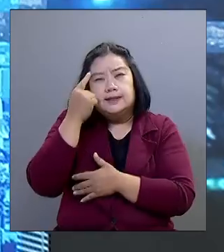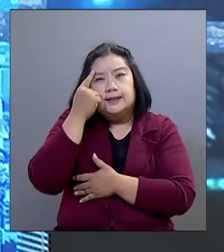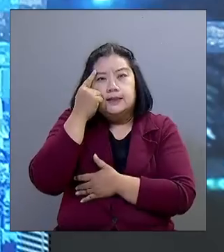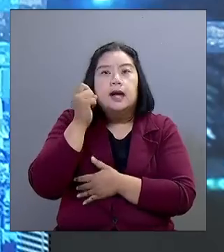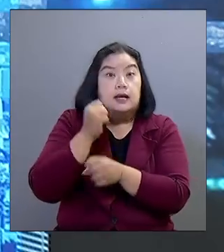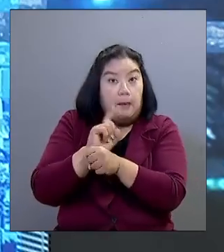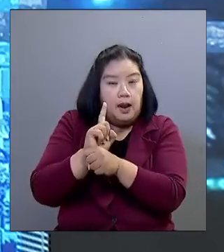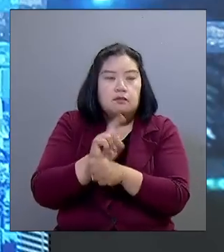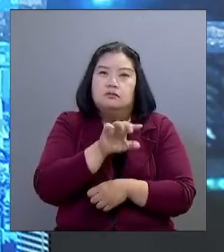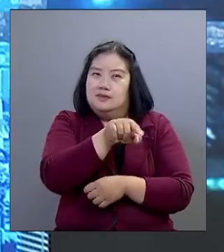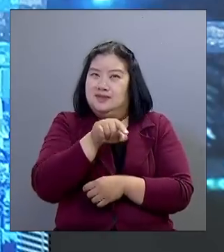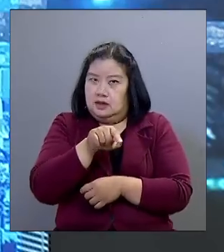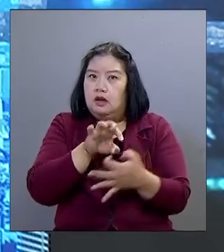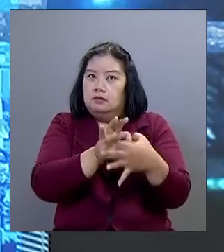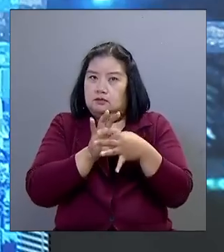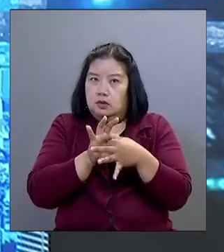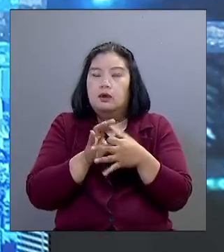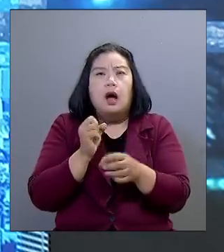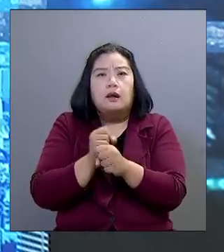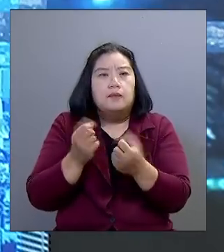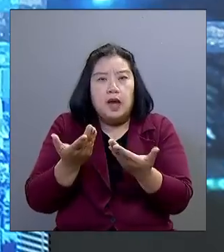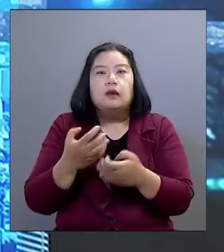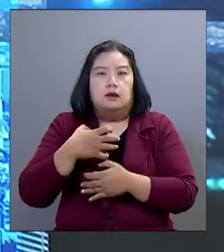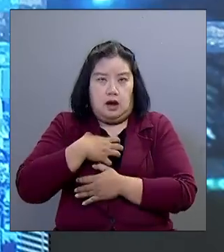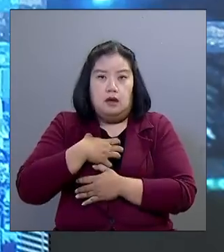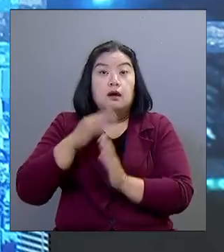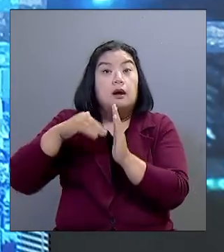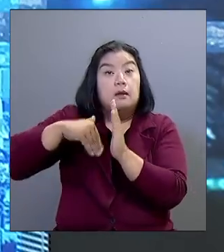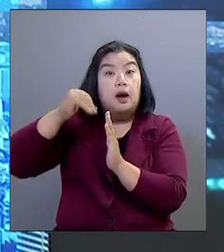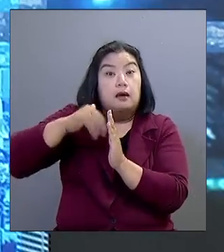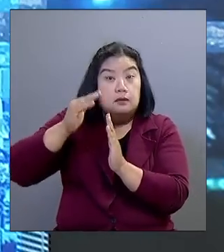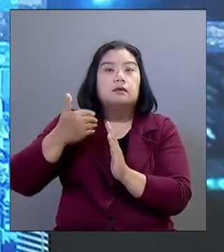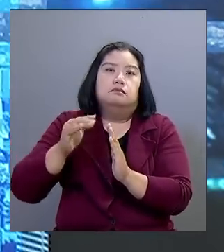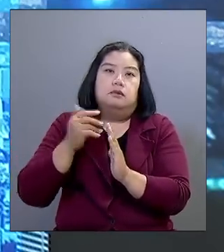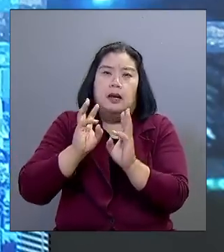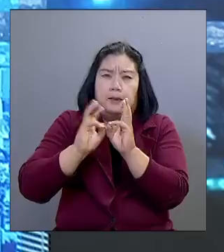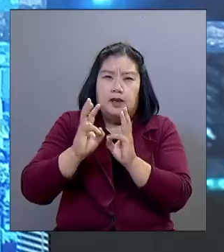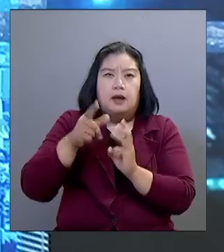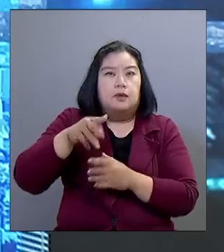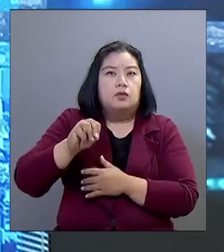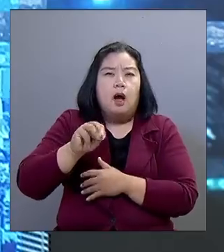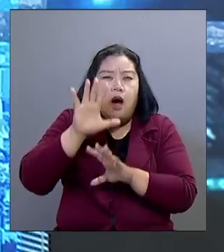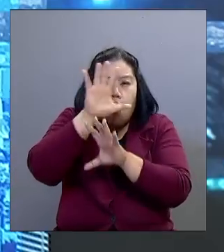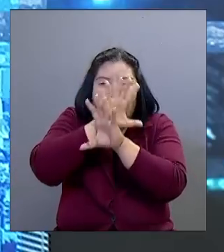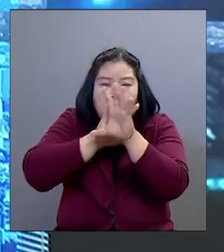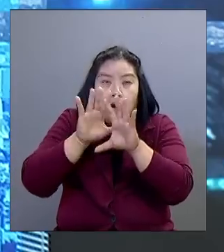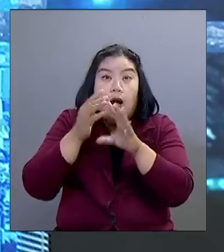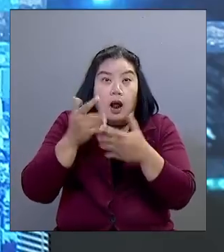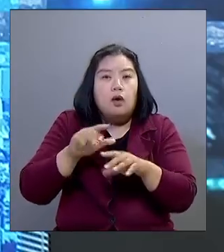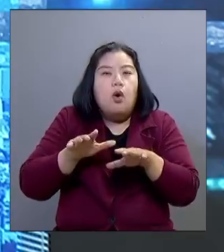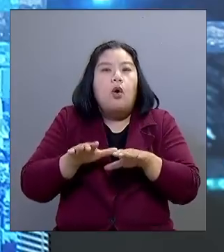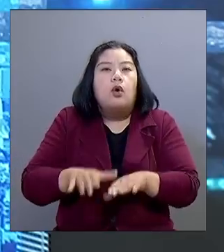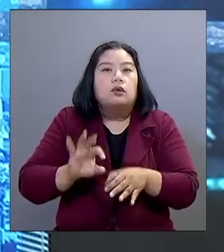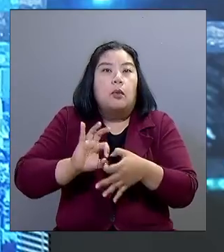จขึ้นมาที่ต้องบอกว่าแล้วจะทำอย่างไรให้ภาคเหนือนั้นมี PM 2.5 ที่ลดลงลดการเผาฟางข้าว